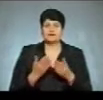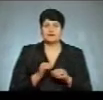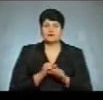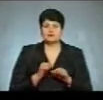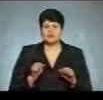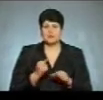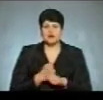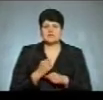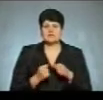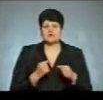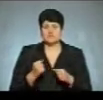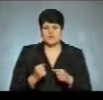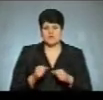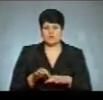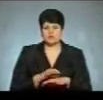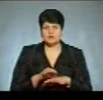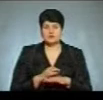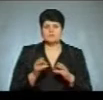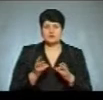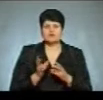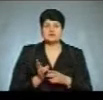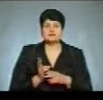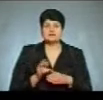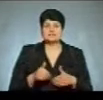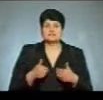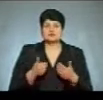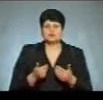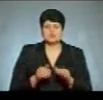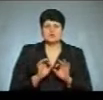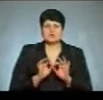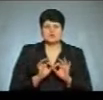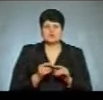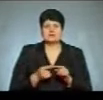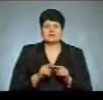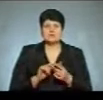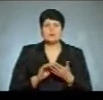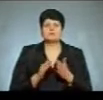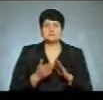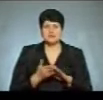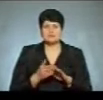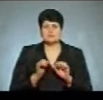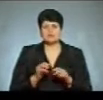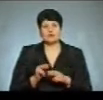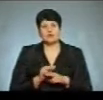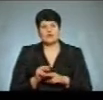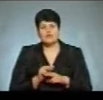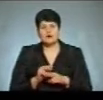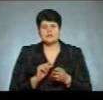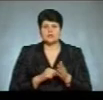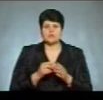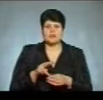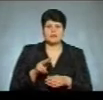унеможливлюють працевлаштування дружини, то необхідно звернутися і роз'яснити ці обставини, можливо, лікування з довідкою